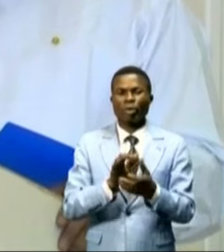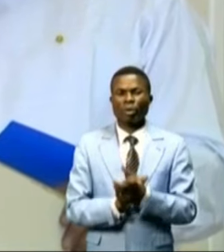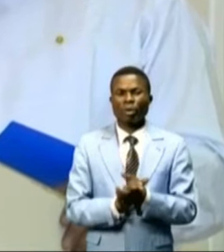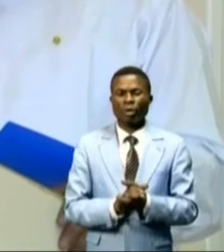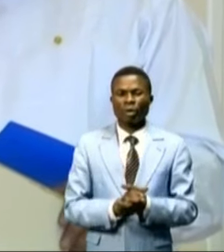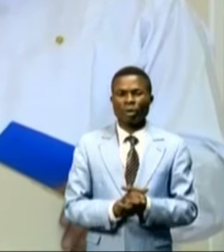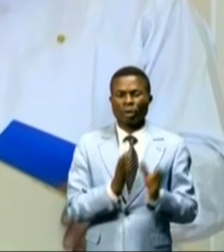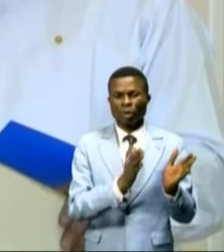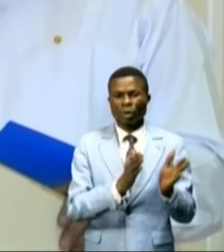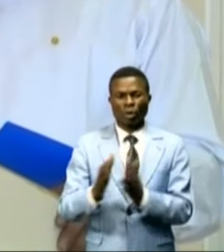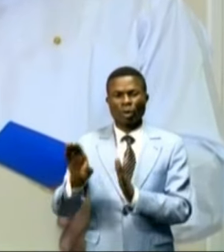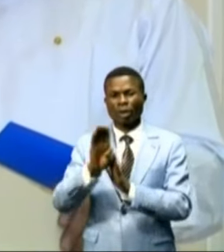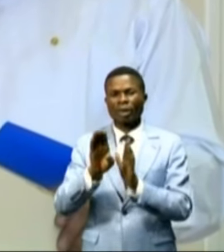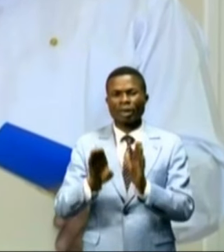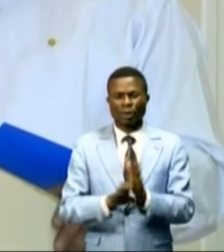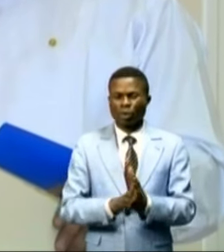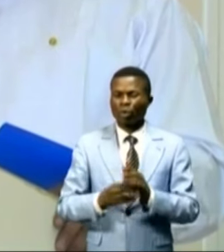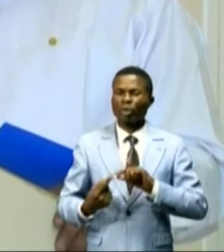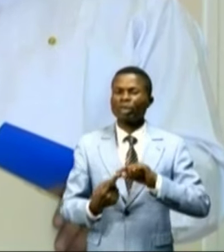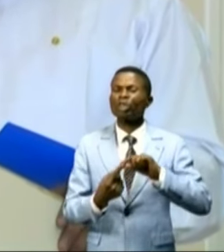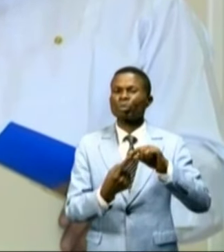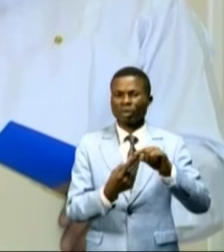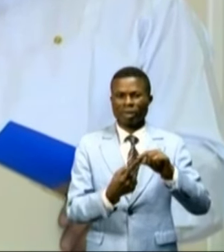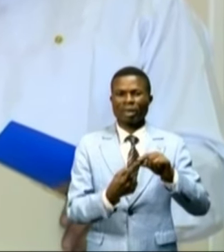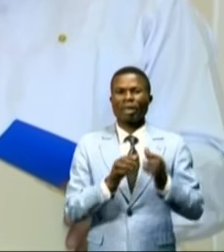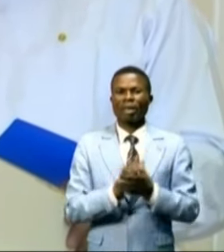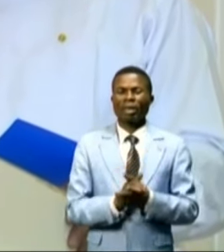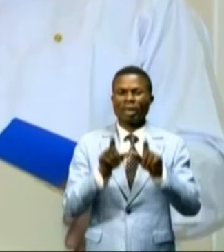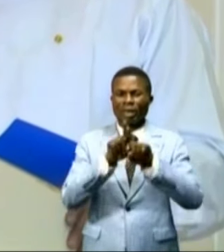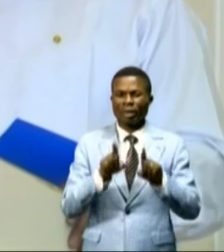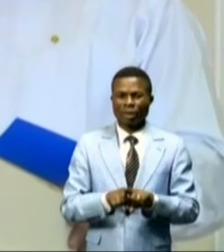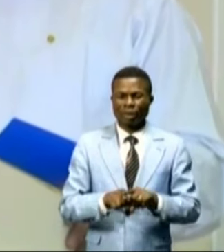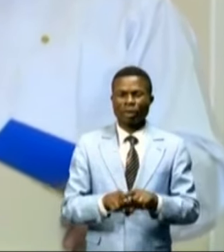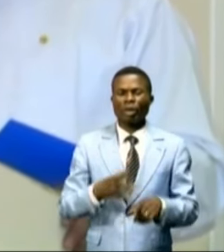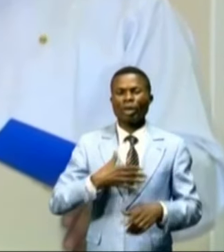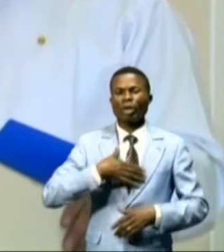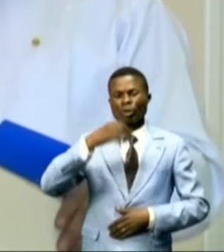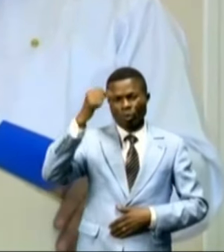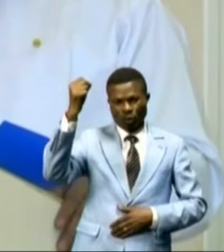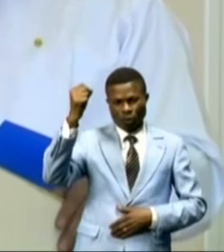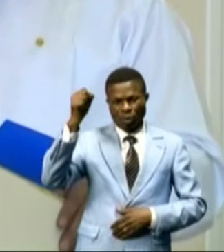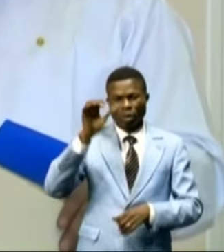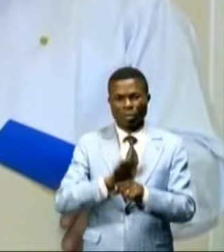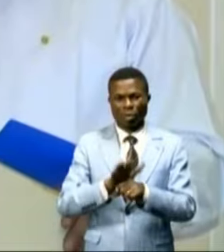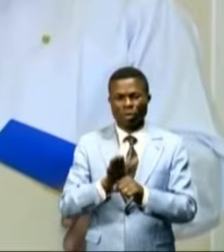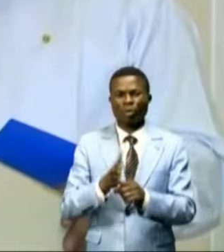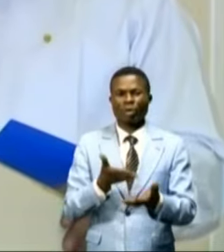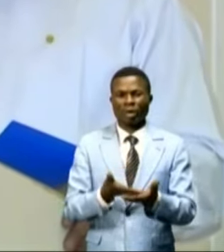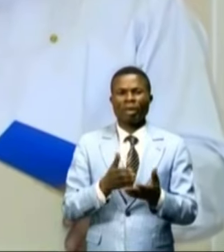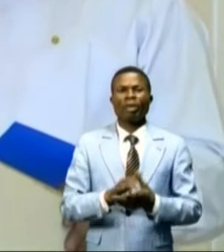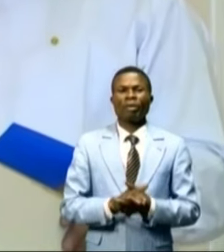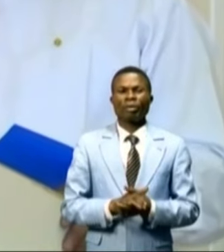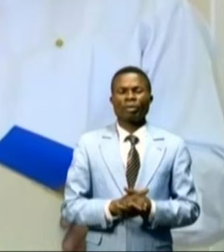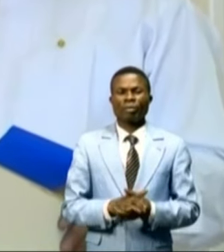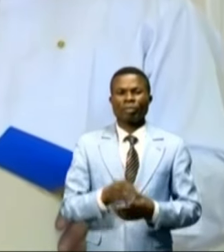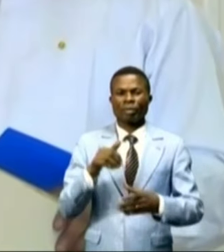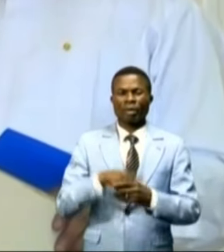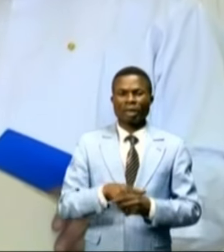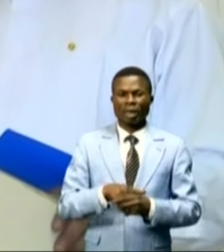menée dans des conditions exceptionnelles et rien n'était gagné d'avance, dans un